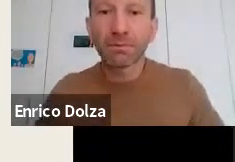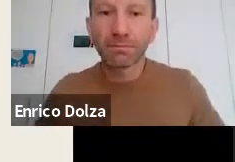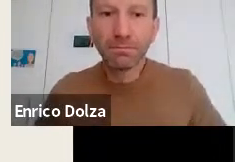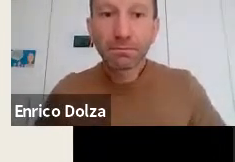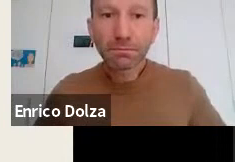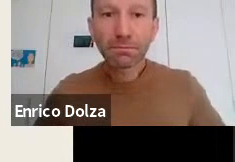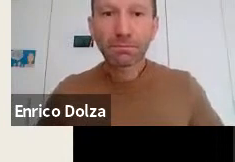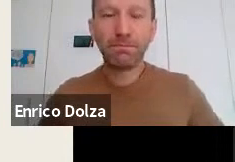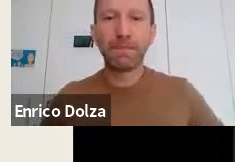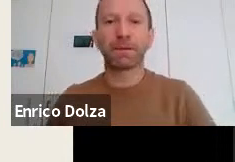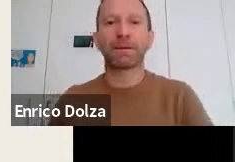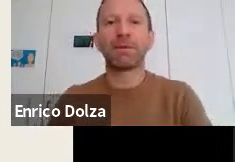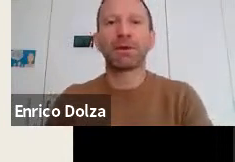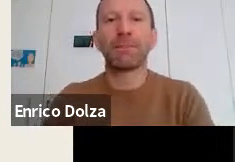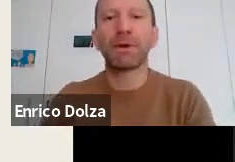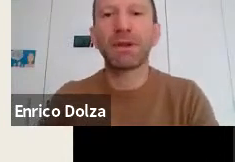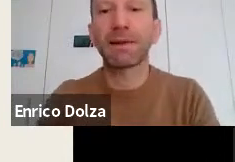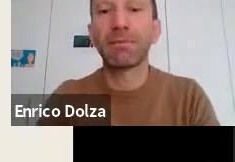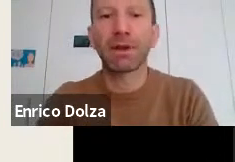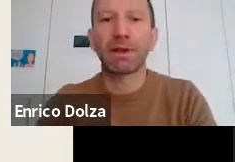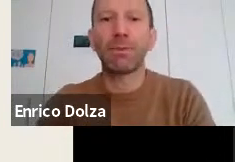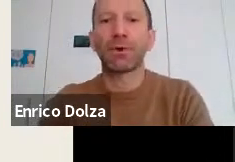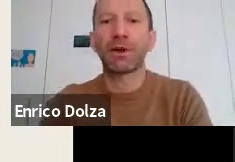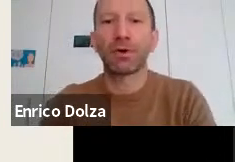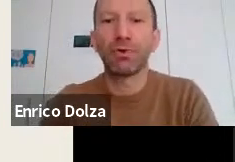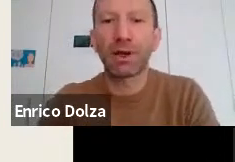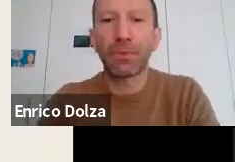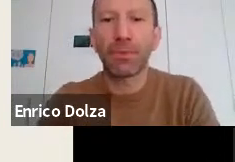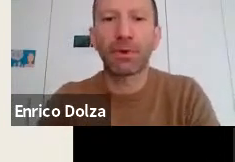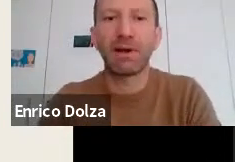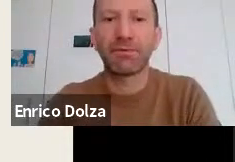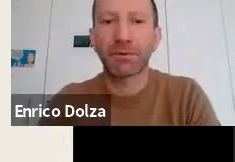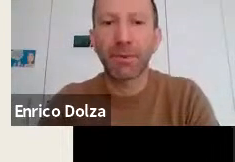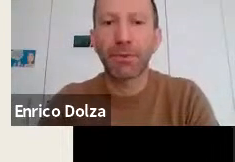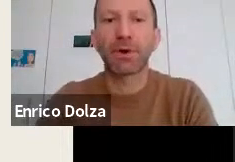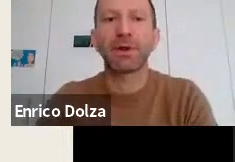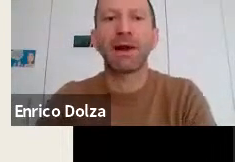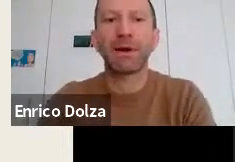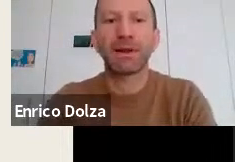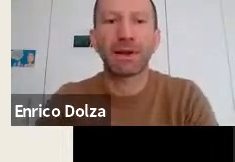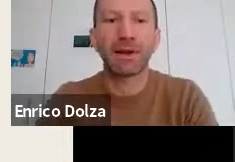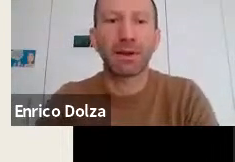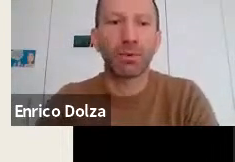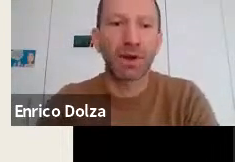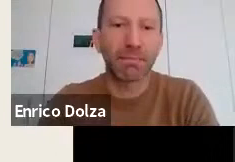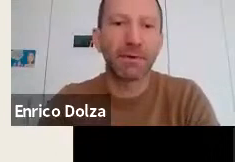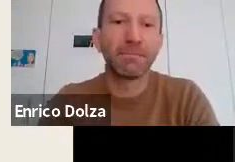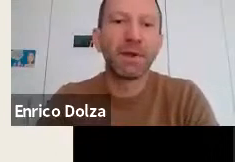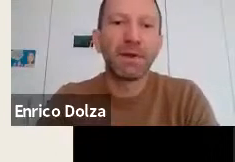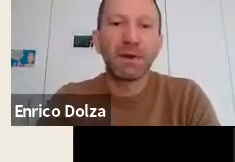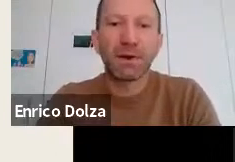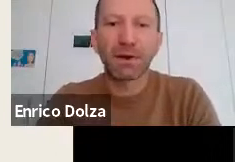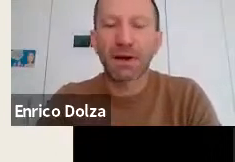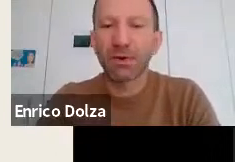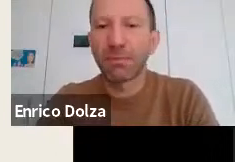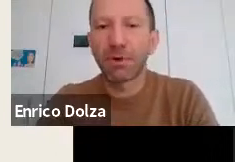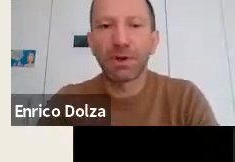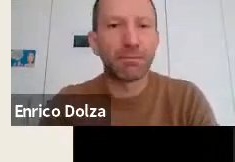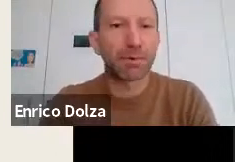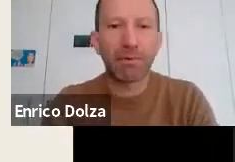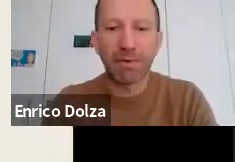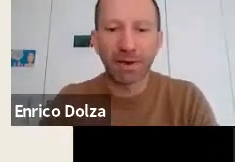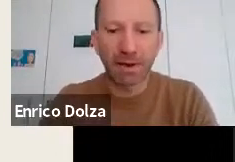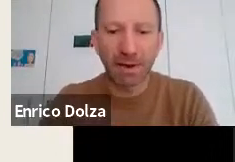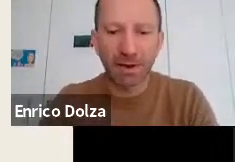ad esempio, bisogna prestare molta attenzione alla comunicazione e all'informazione a partire dal sito web. Credo